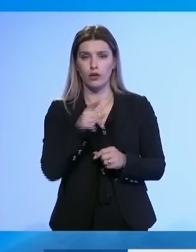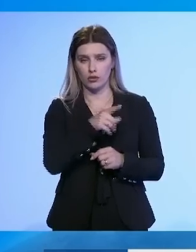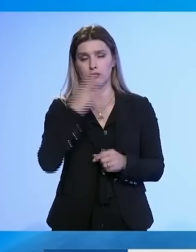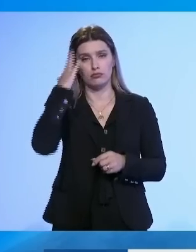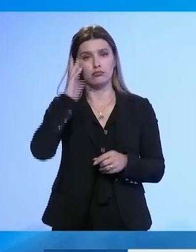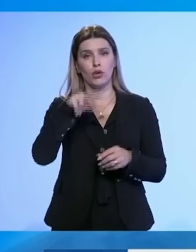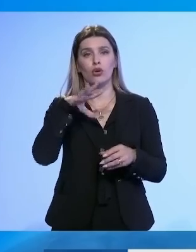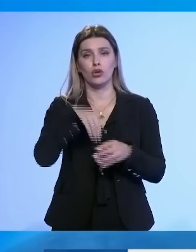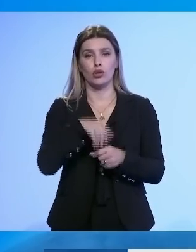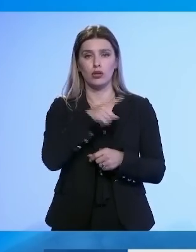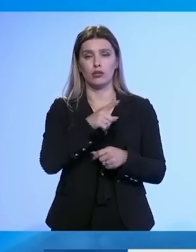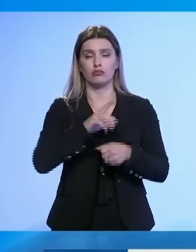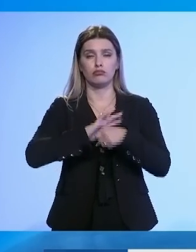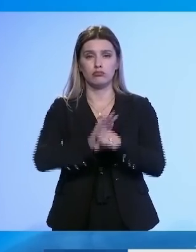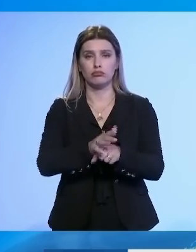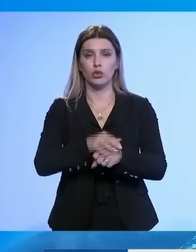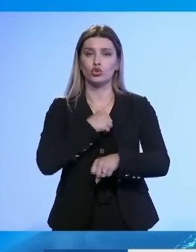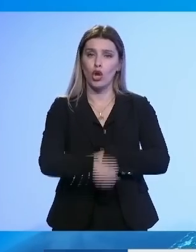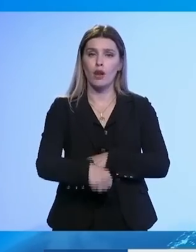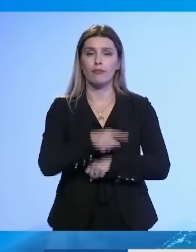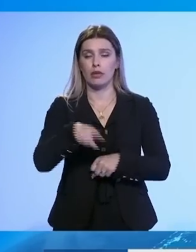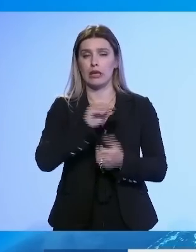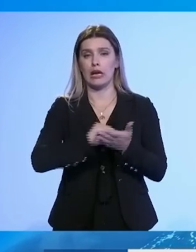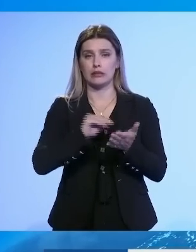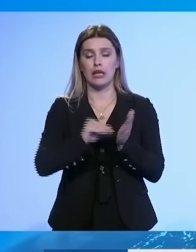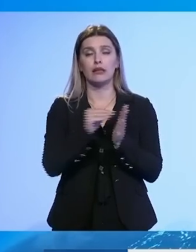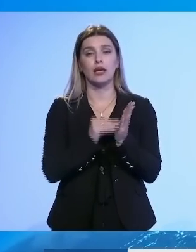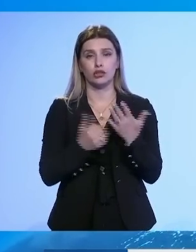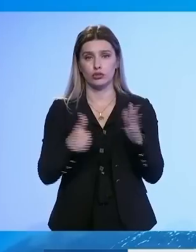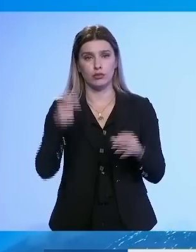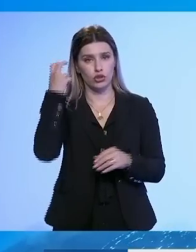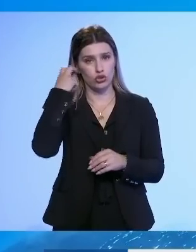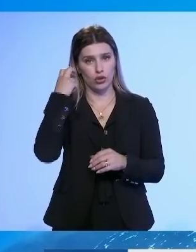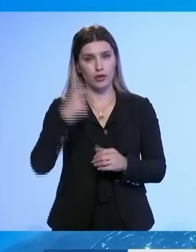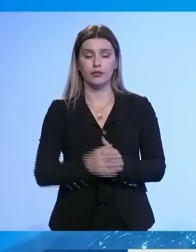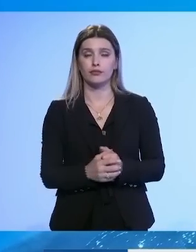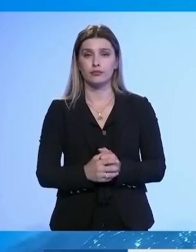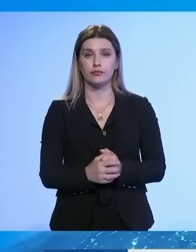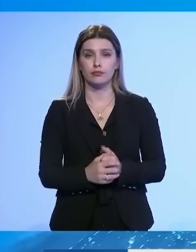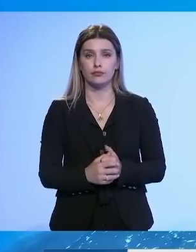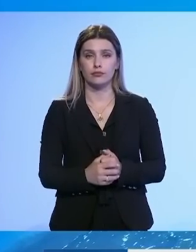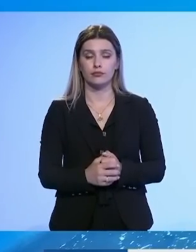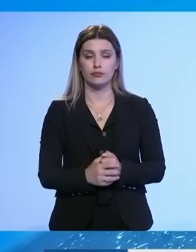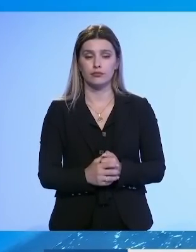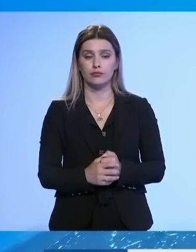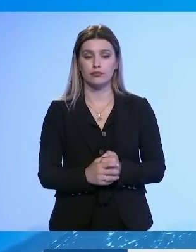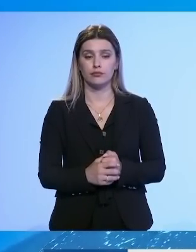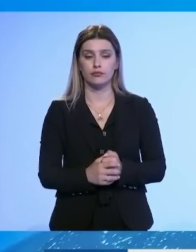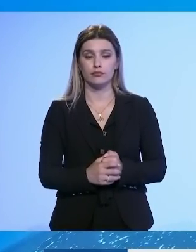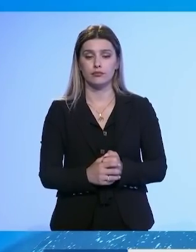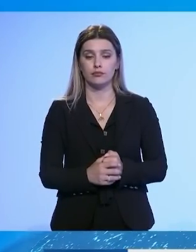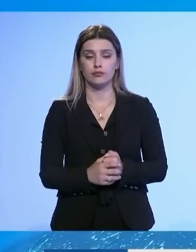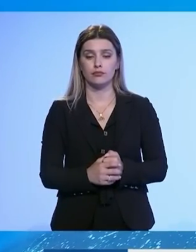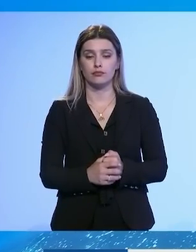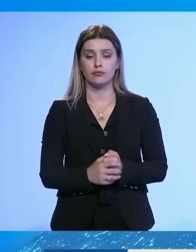për përfshirje në sulmin ndaj gazetarëve me datën 16 qershor. Mendoj që kemi bërë punën tonë në qendje